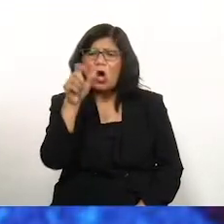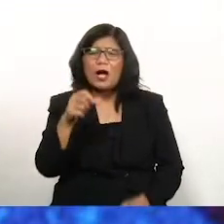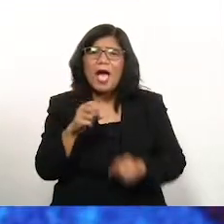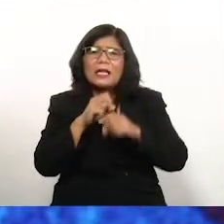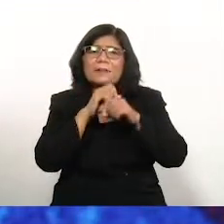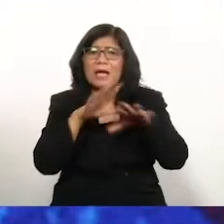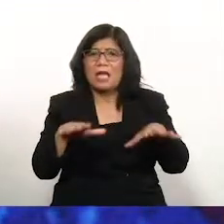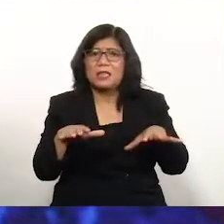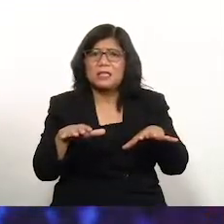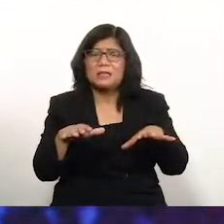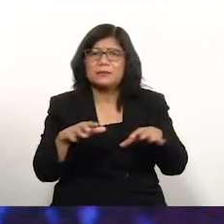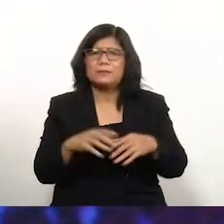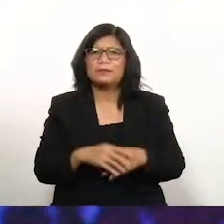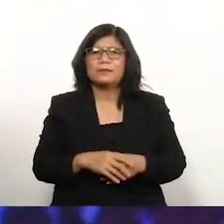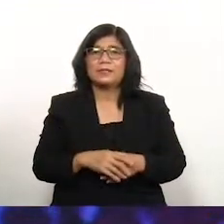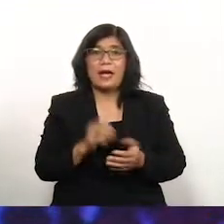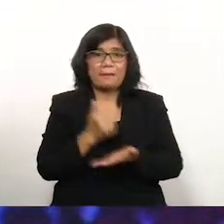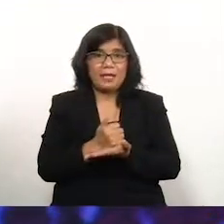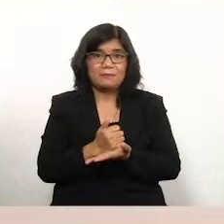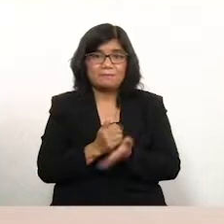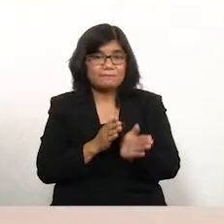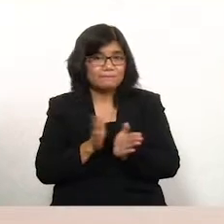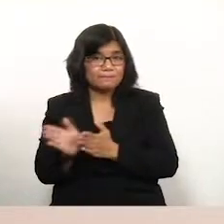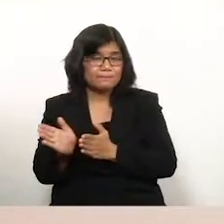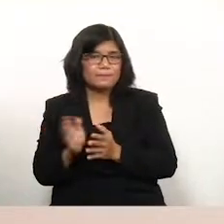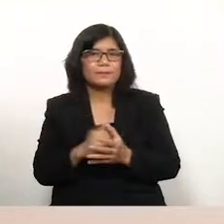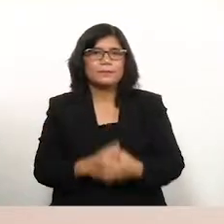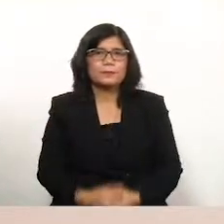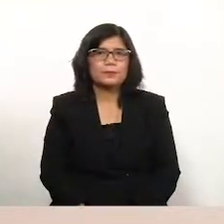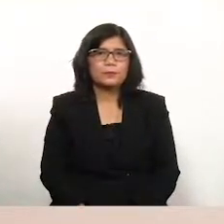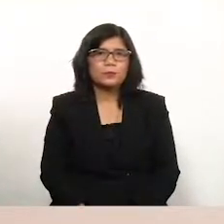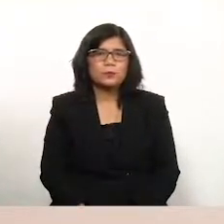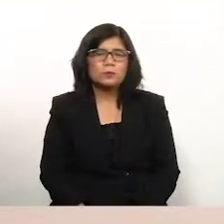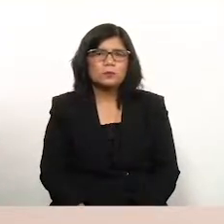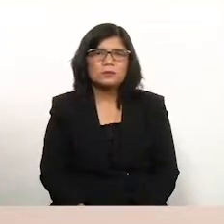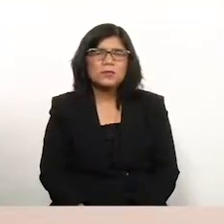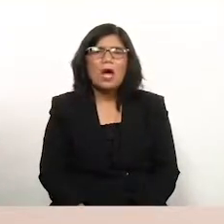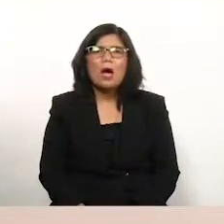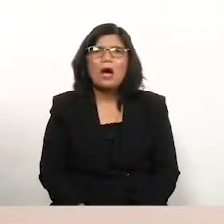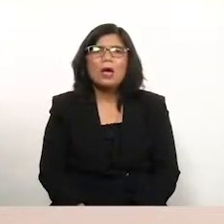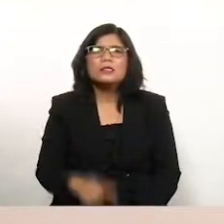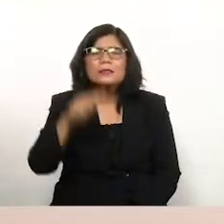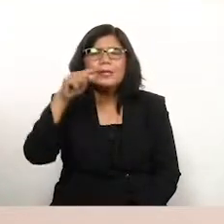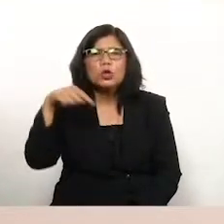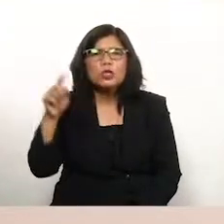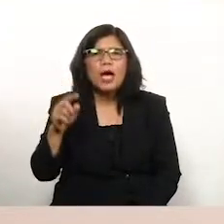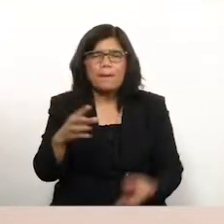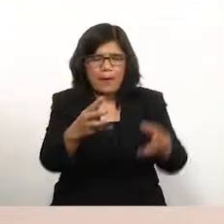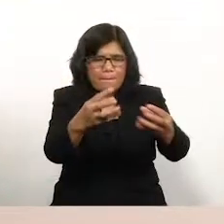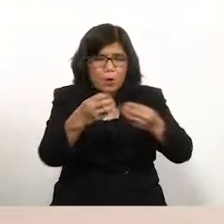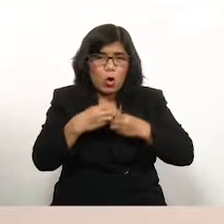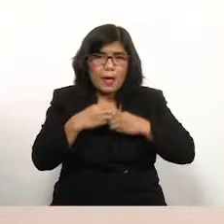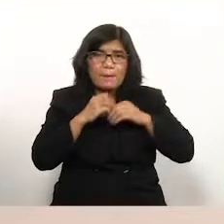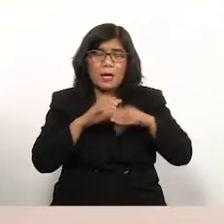Amin nah saya pelajari begini klik Hai sebenarnya memperoleh berkat